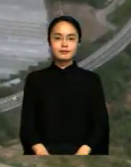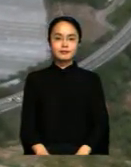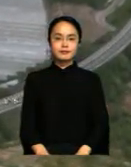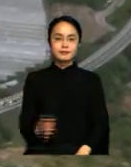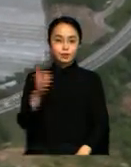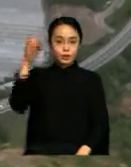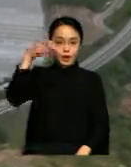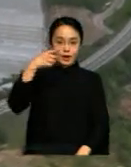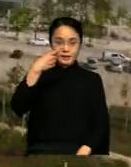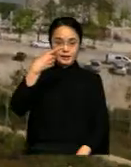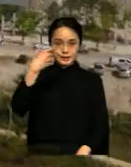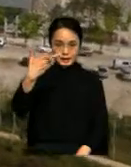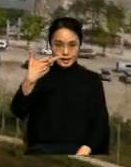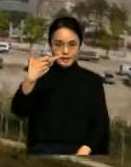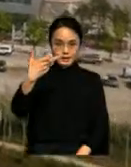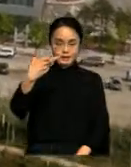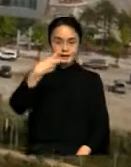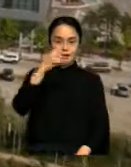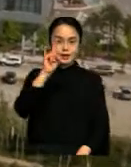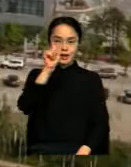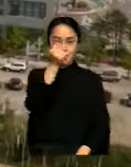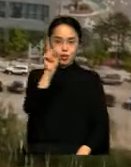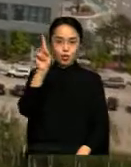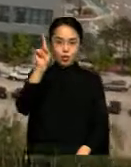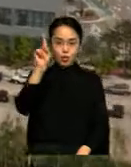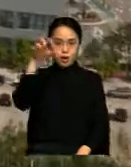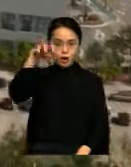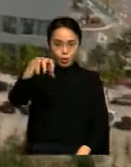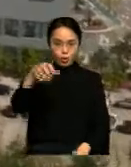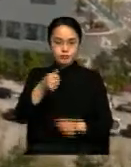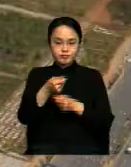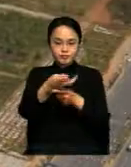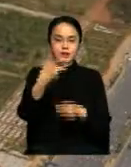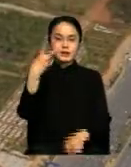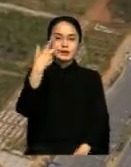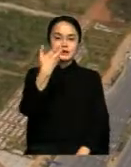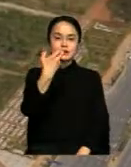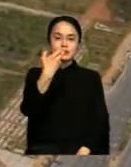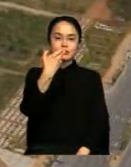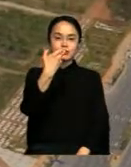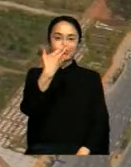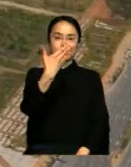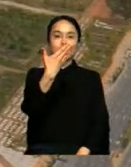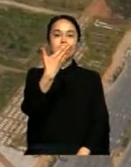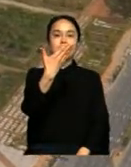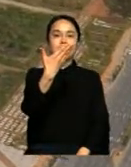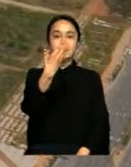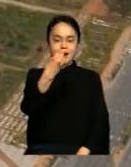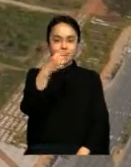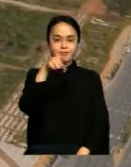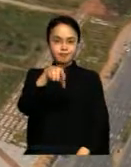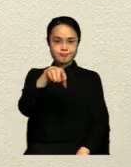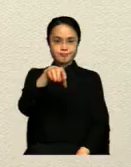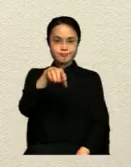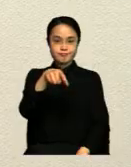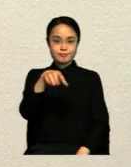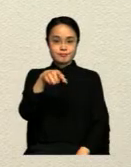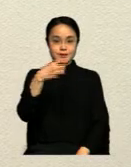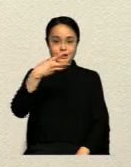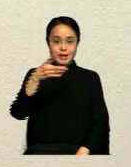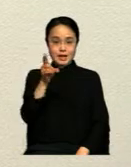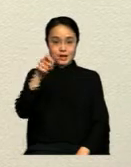고양시 일산서구 대화동 일대 7 19만 6천 제곱미터 에 일산 테크노밸리 조성 사업이 본격화 되고